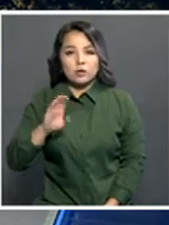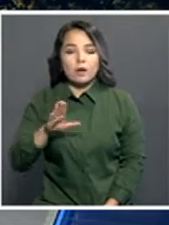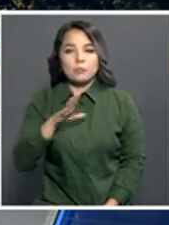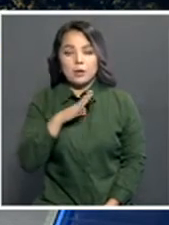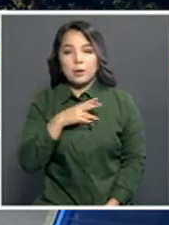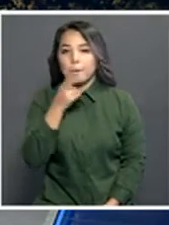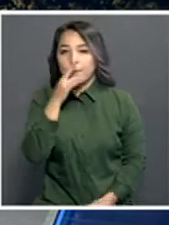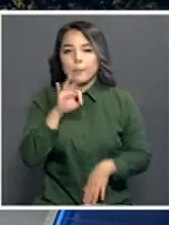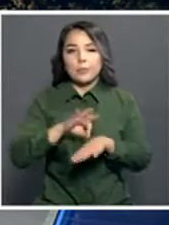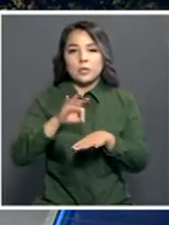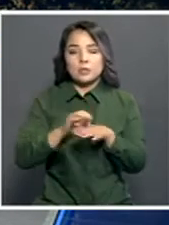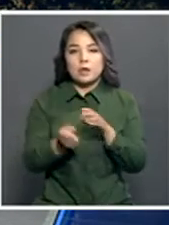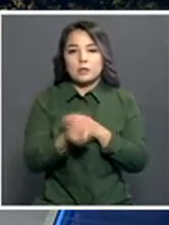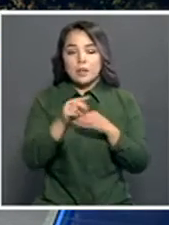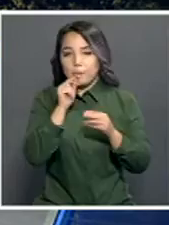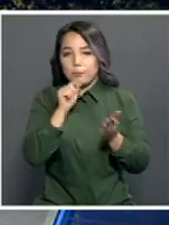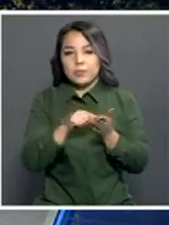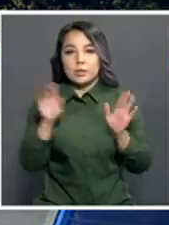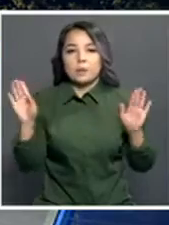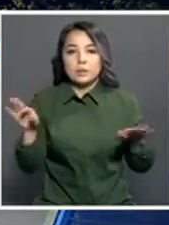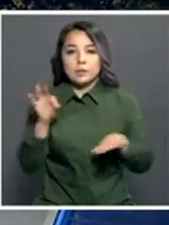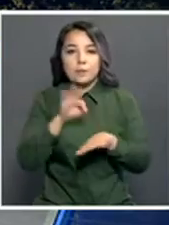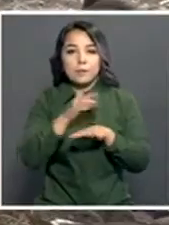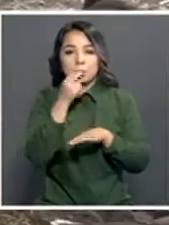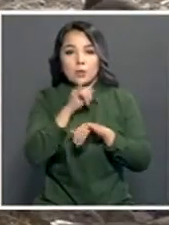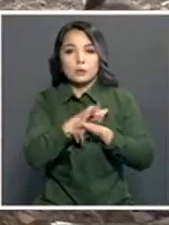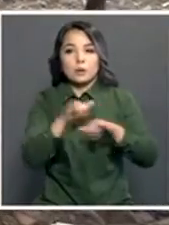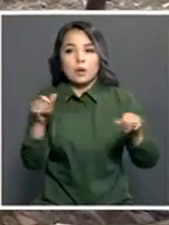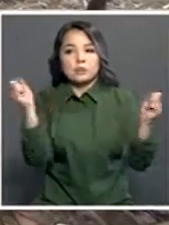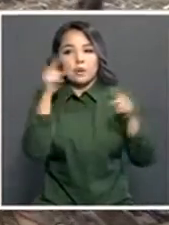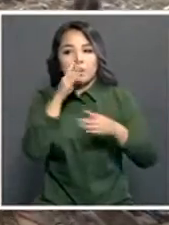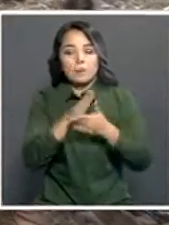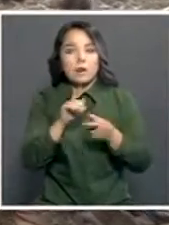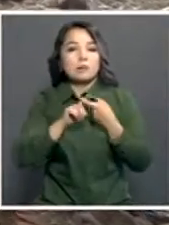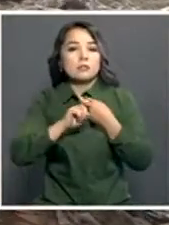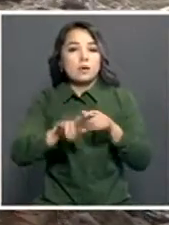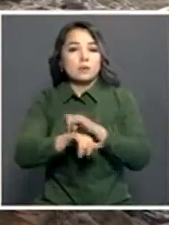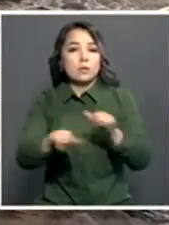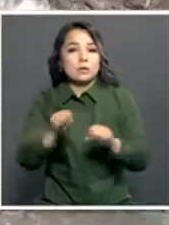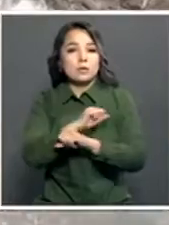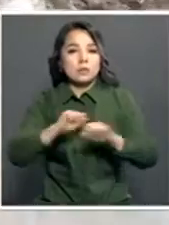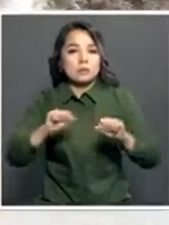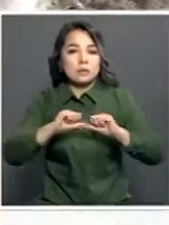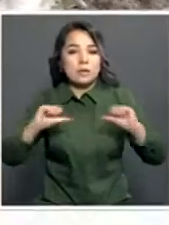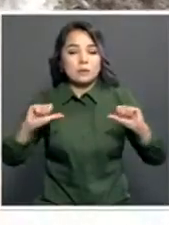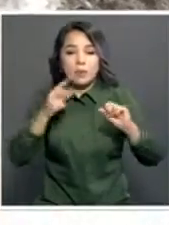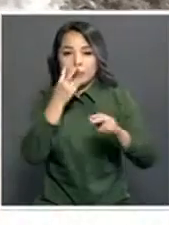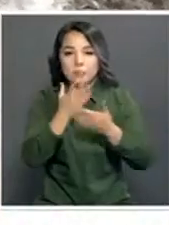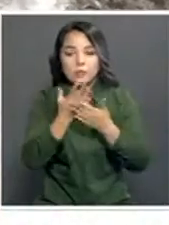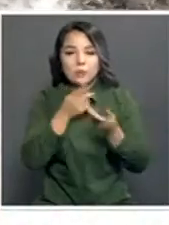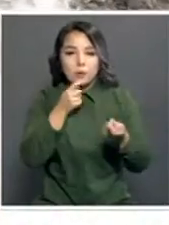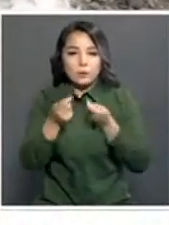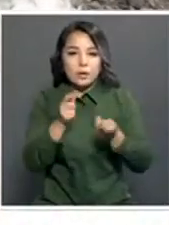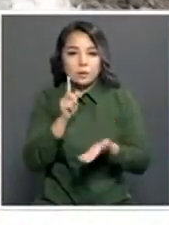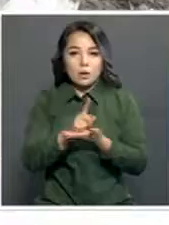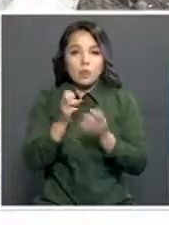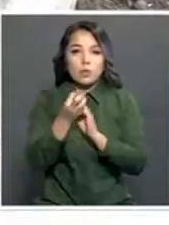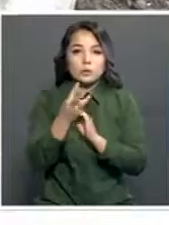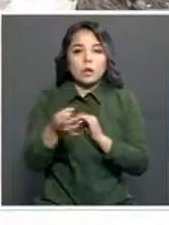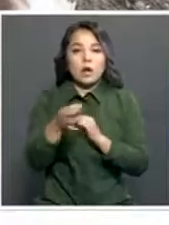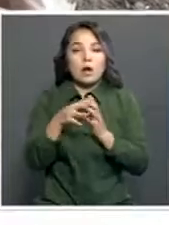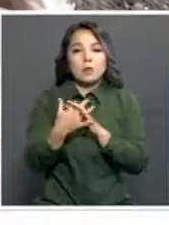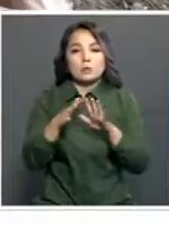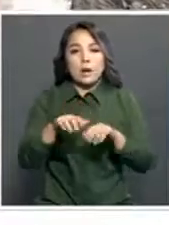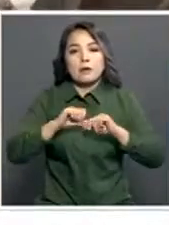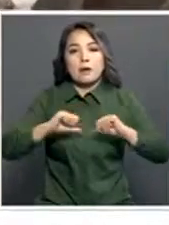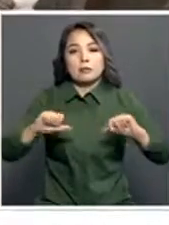құс тұмауының ошағы анықталды. Өңірде аурудың тарап кетпеуі үшін сақтық шаралар жүргізіліп жатыр. Қауіп тудырған аудандарға қарасты 13 ауылда